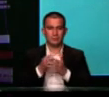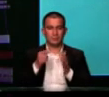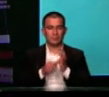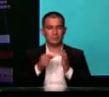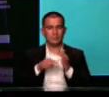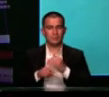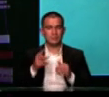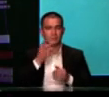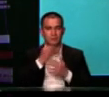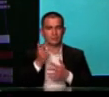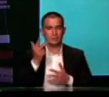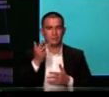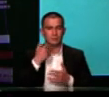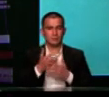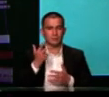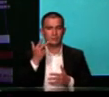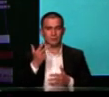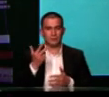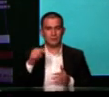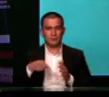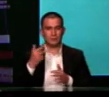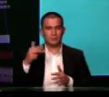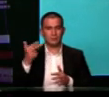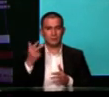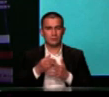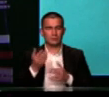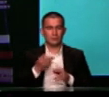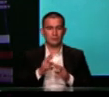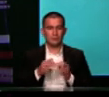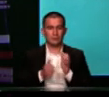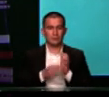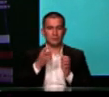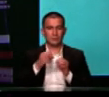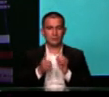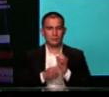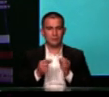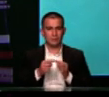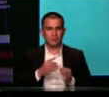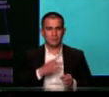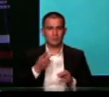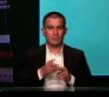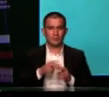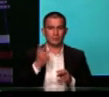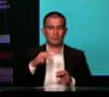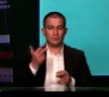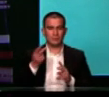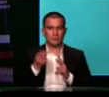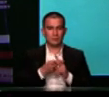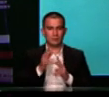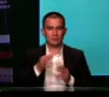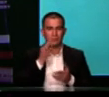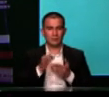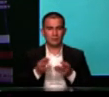3-chi darajasi mod 33, 6 ning 3-chi darajasi 216 ga teng. Buni 33 ga bo'lganimizda